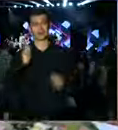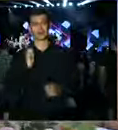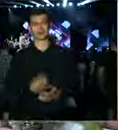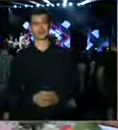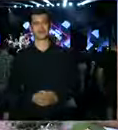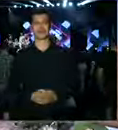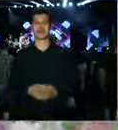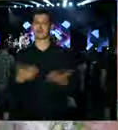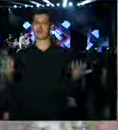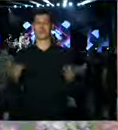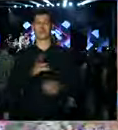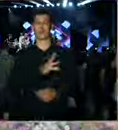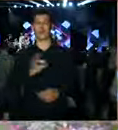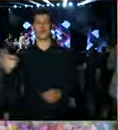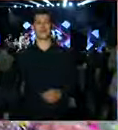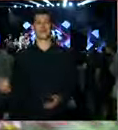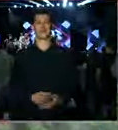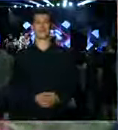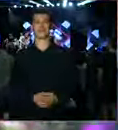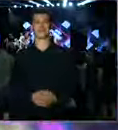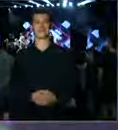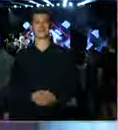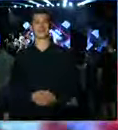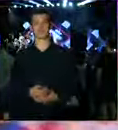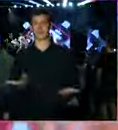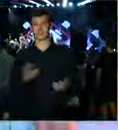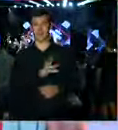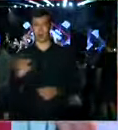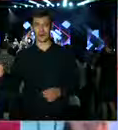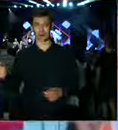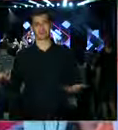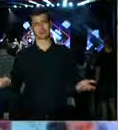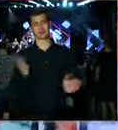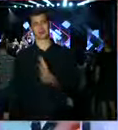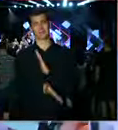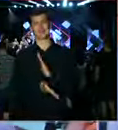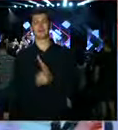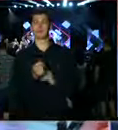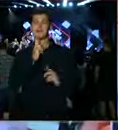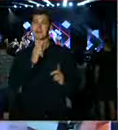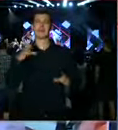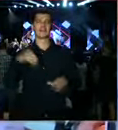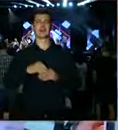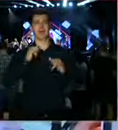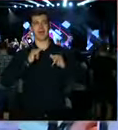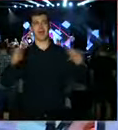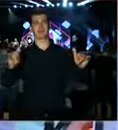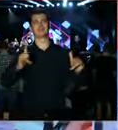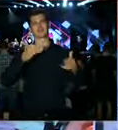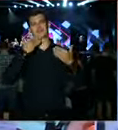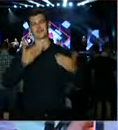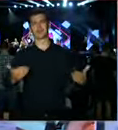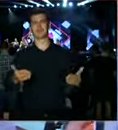I po prostu w tym okrzyku zawiera się wszystko, drodzy